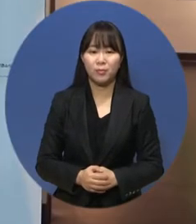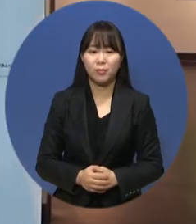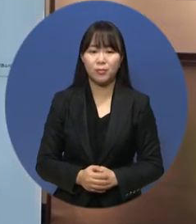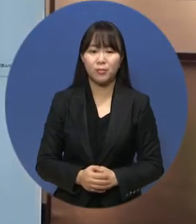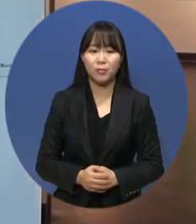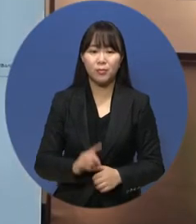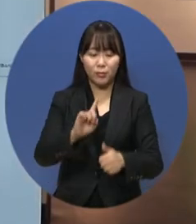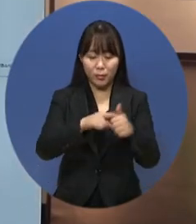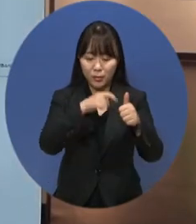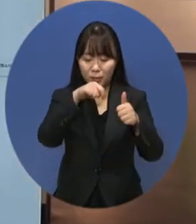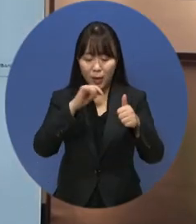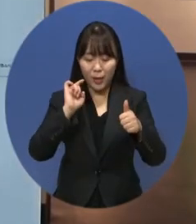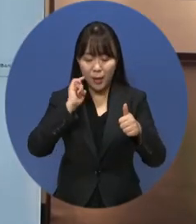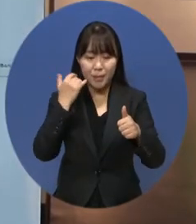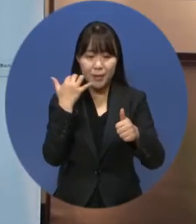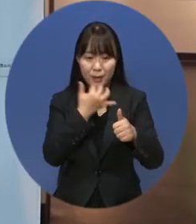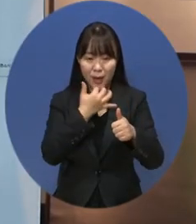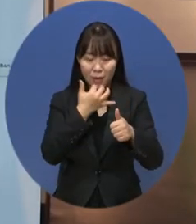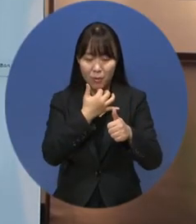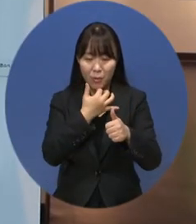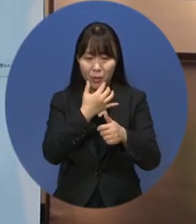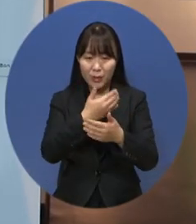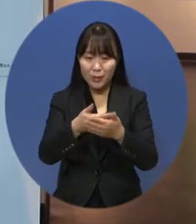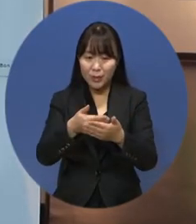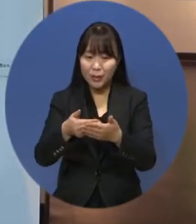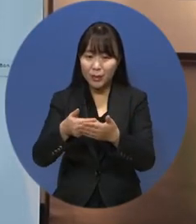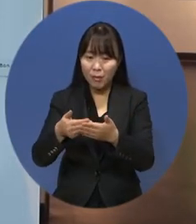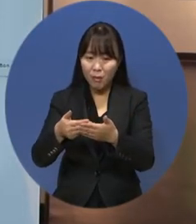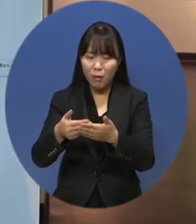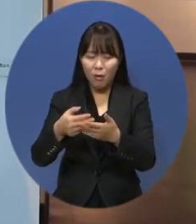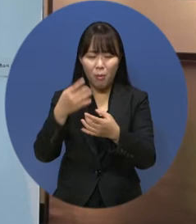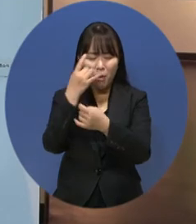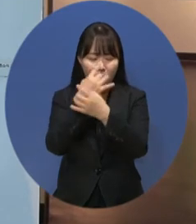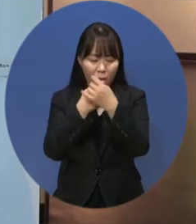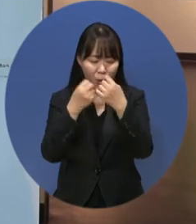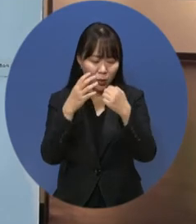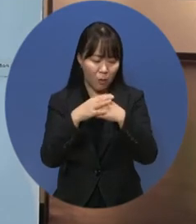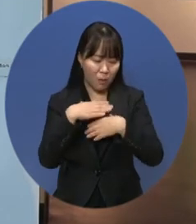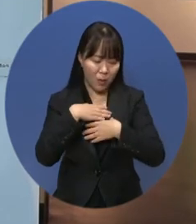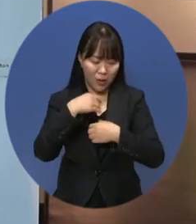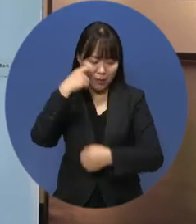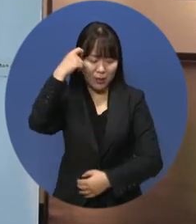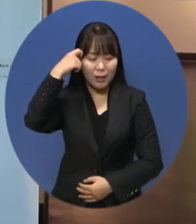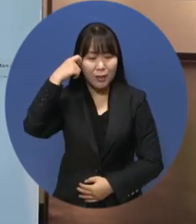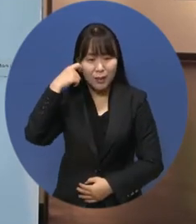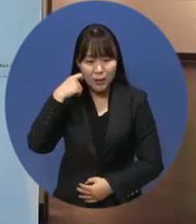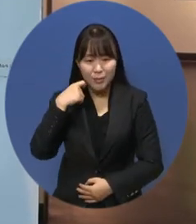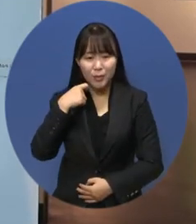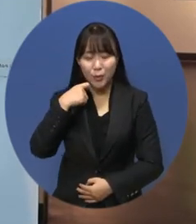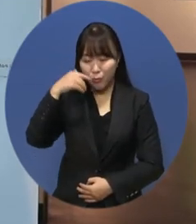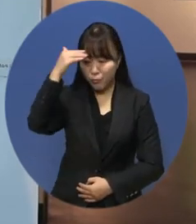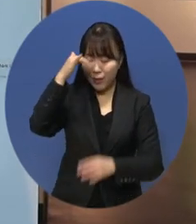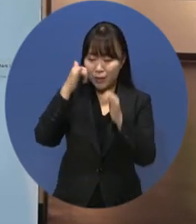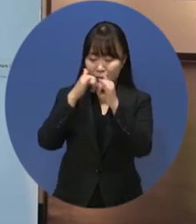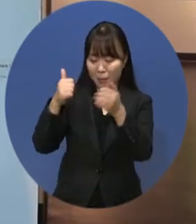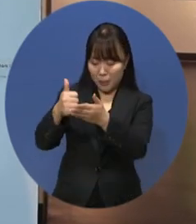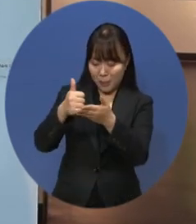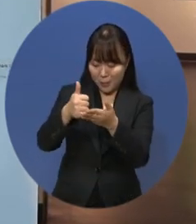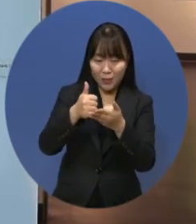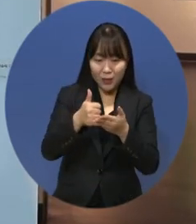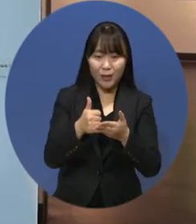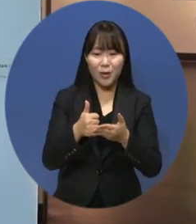자연 속에 고운 빛깔로 탄생한 작품들은 몽환적이면서도 편한 않은 감성으로 관람객들을 초대해